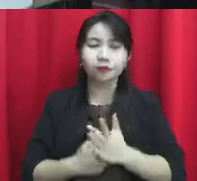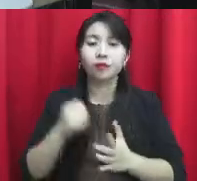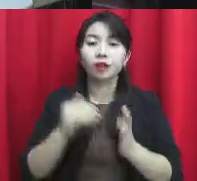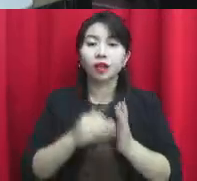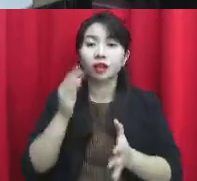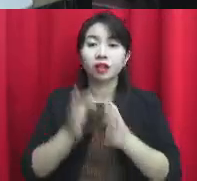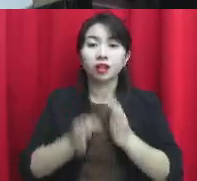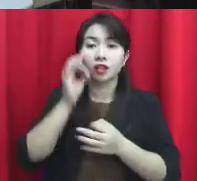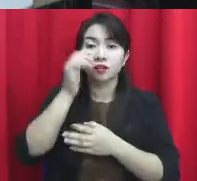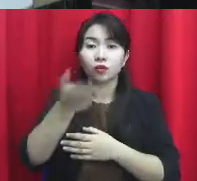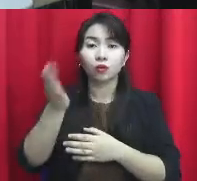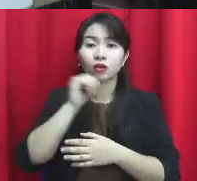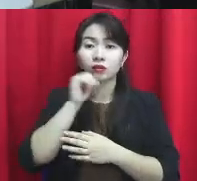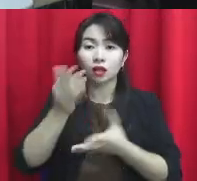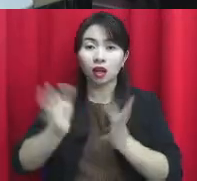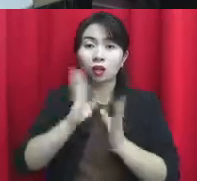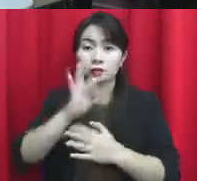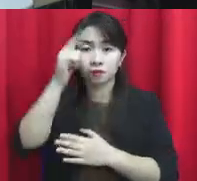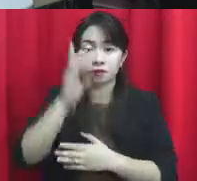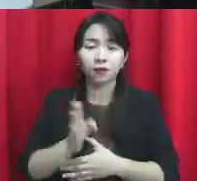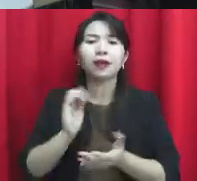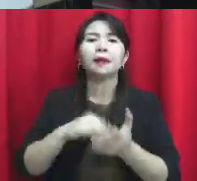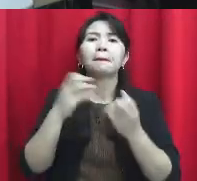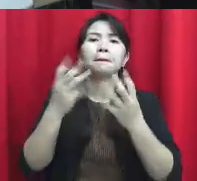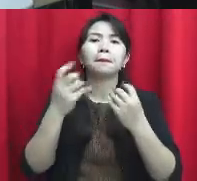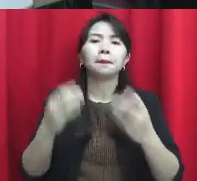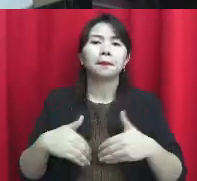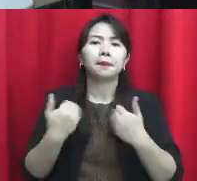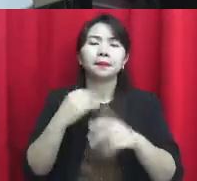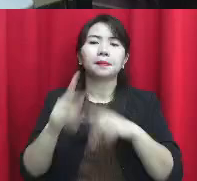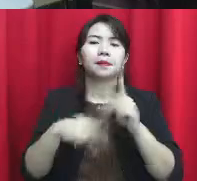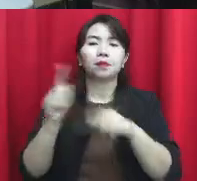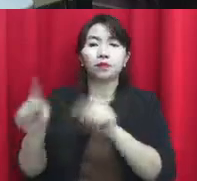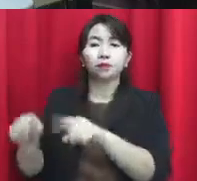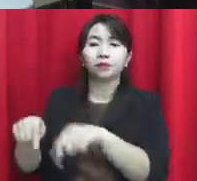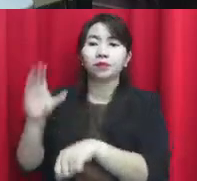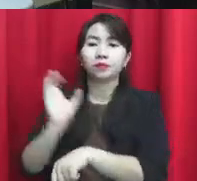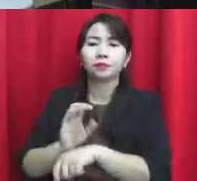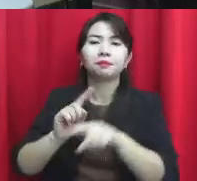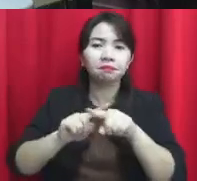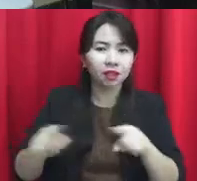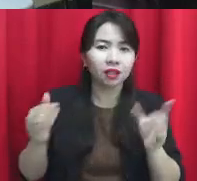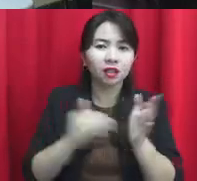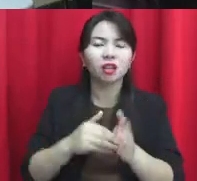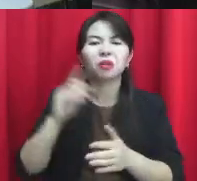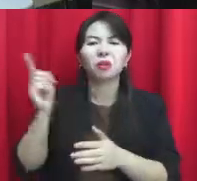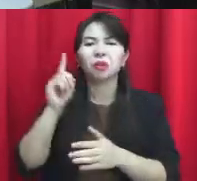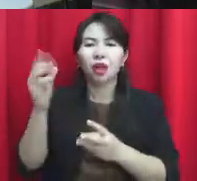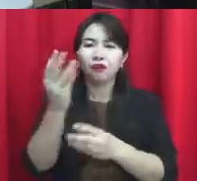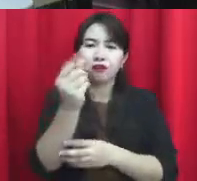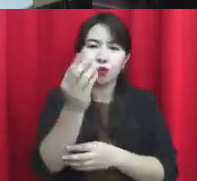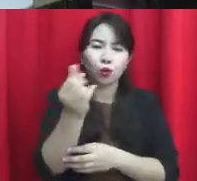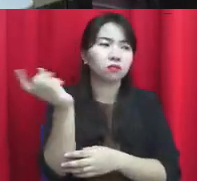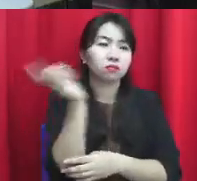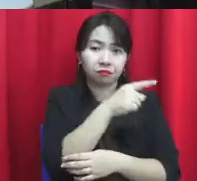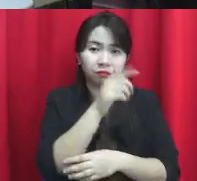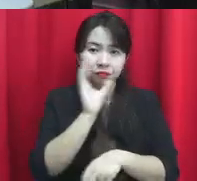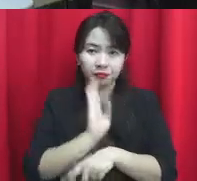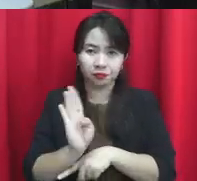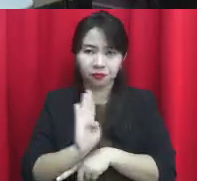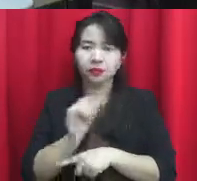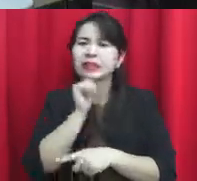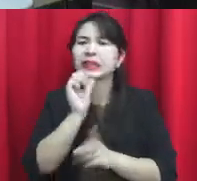Diyos papunta dito wala kayo dito maraming yang sa simbahan natin pero ilan lang sila na nandon Hindi lahat ay